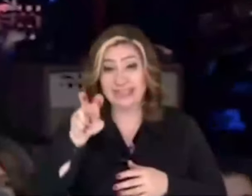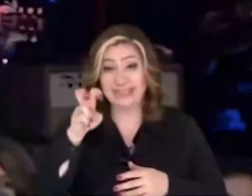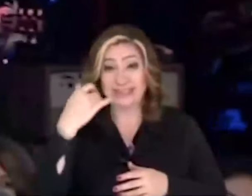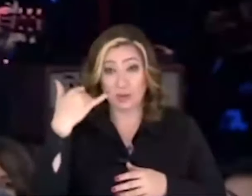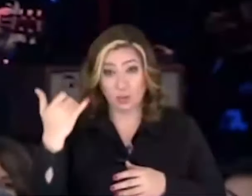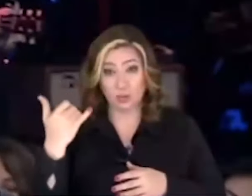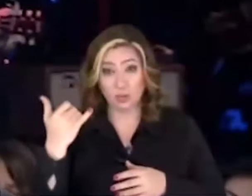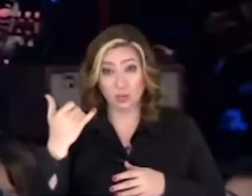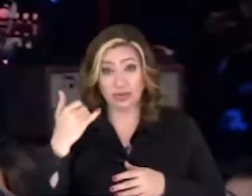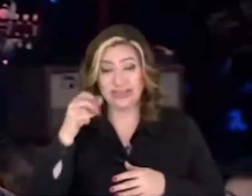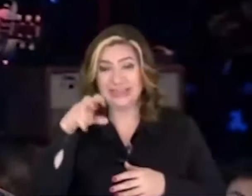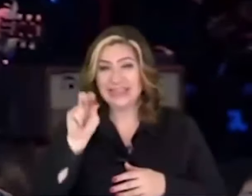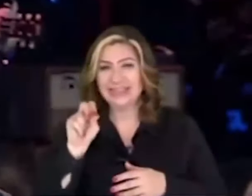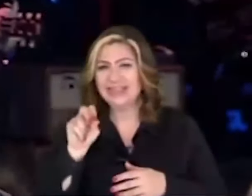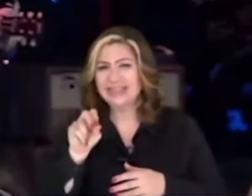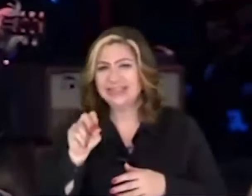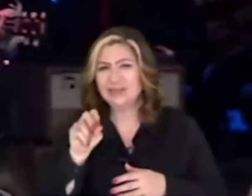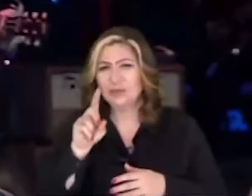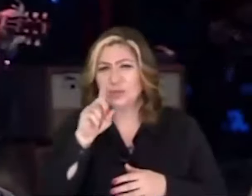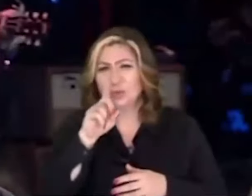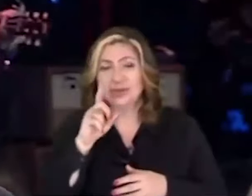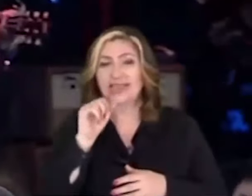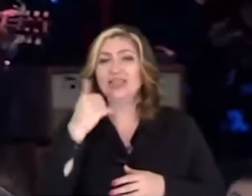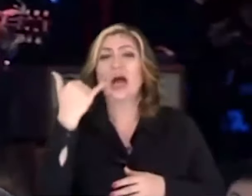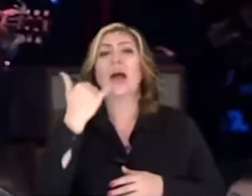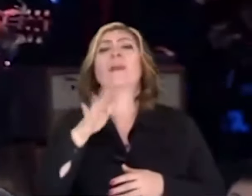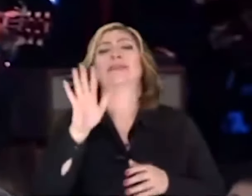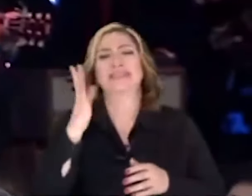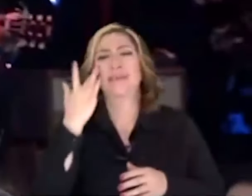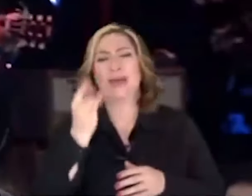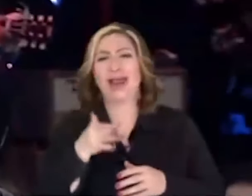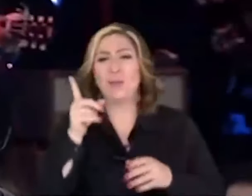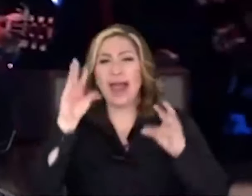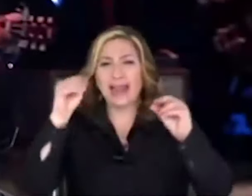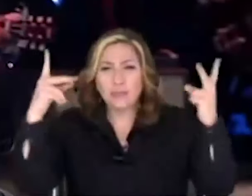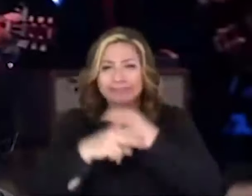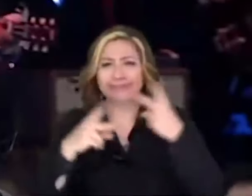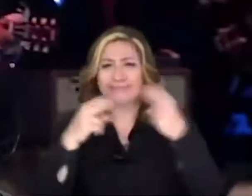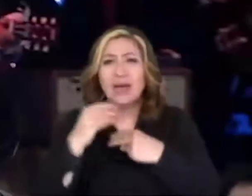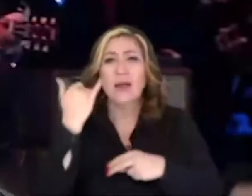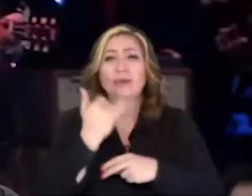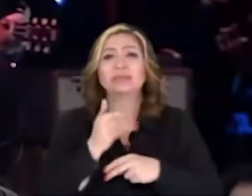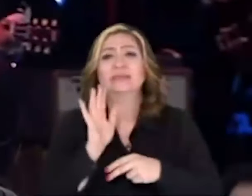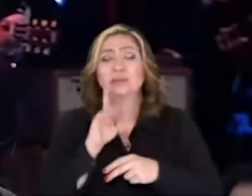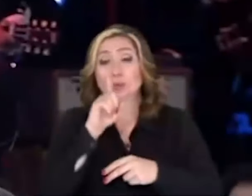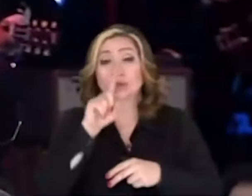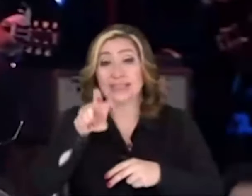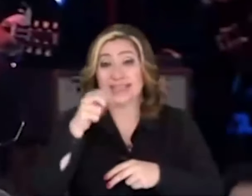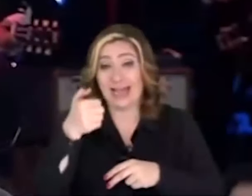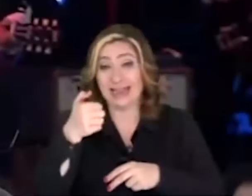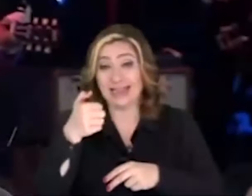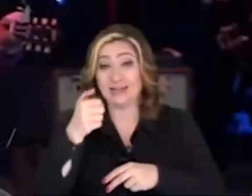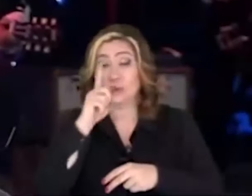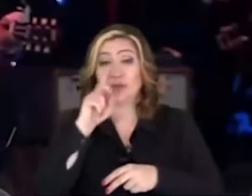mi? 80 kaç? Hiç aramamışsınız belli. Bu kadar elektrik kesiliyor. Hiç ara.